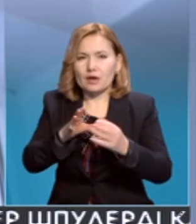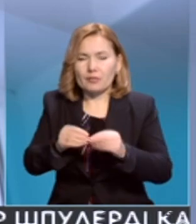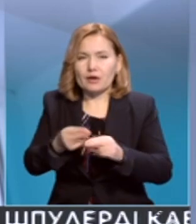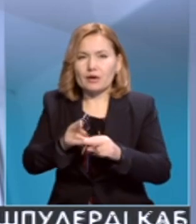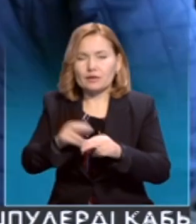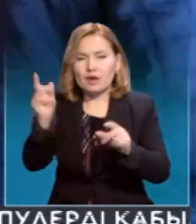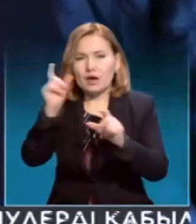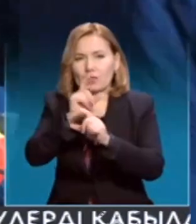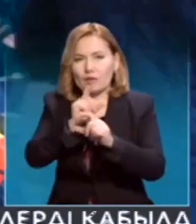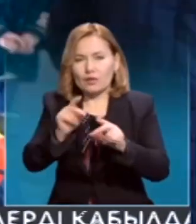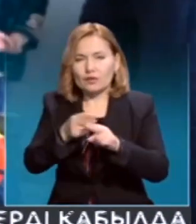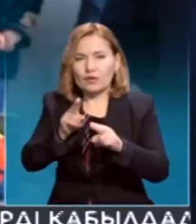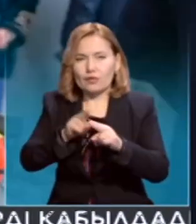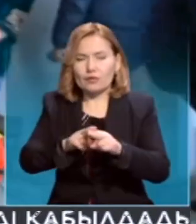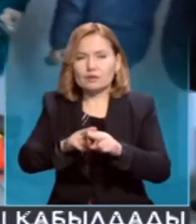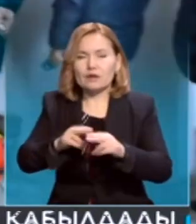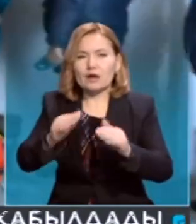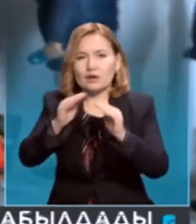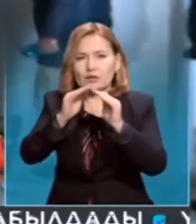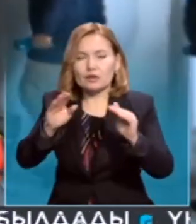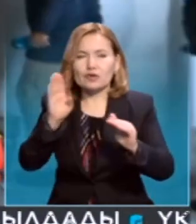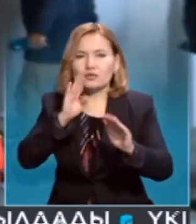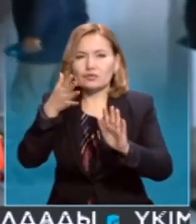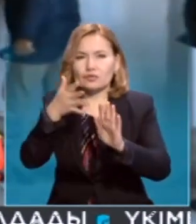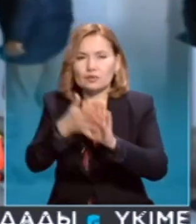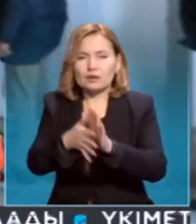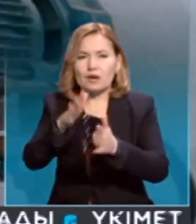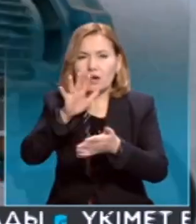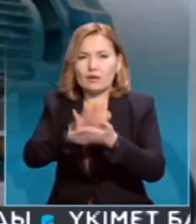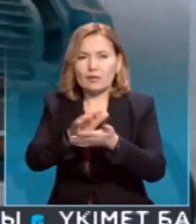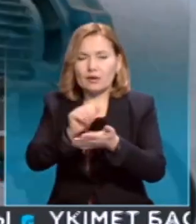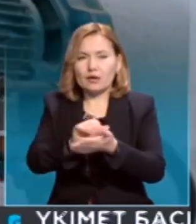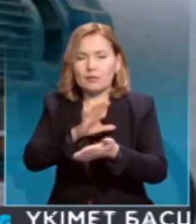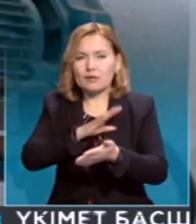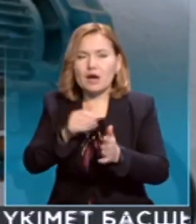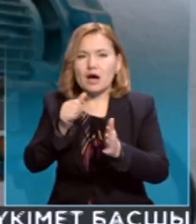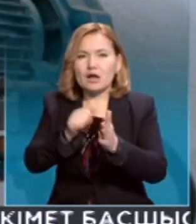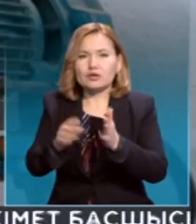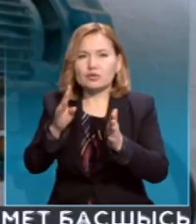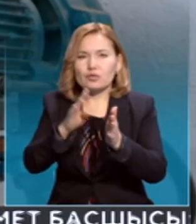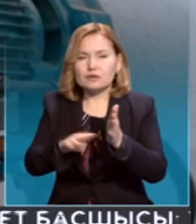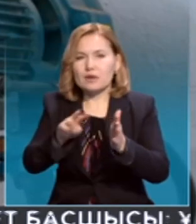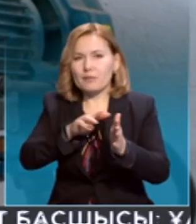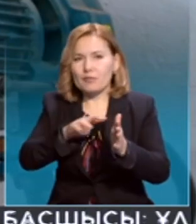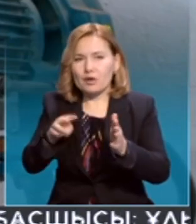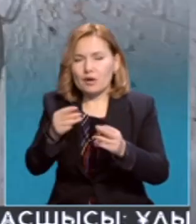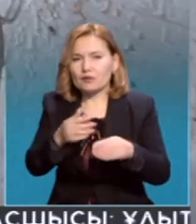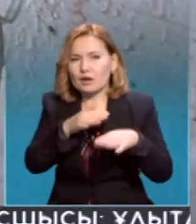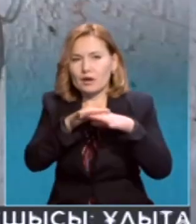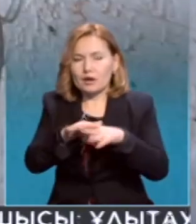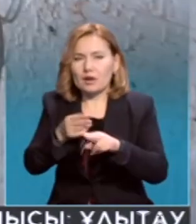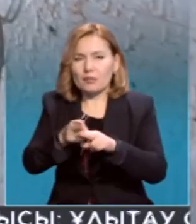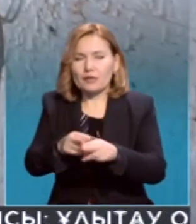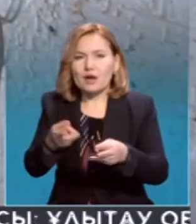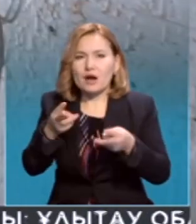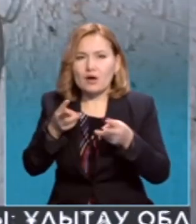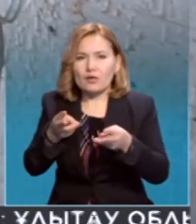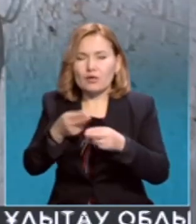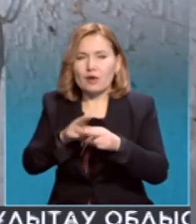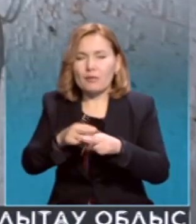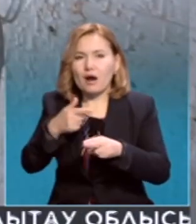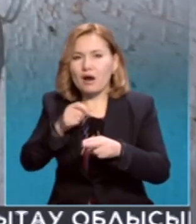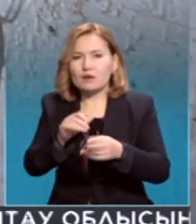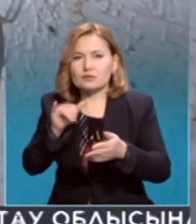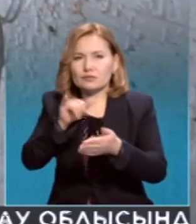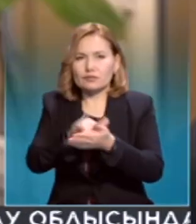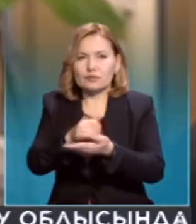мен судың астында шатырсыз тұрды. Ал кейінгісі 690 миллион теңгеге істі аяқтағанымен қазандықты табиғи газға жалғамаған